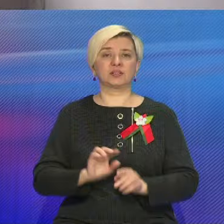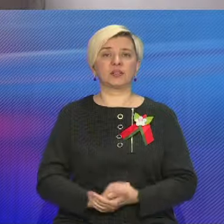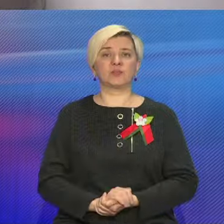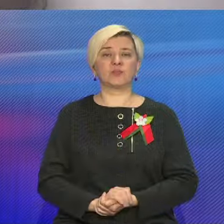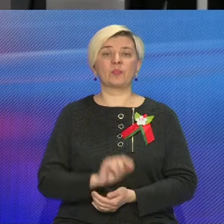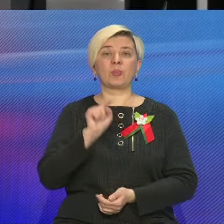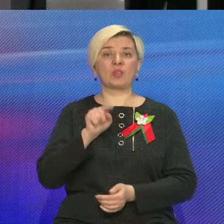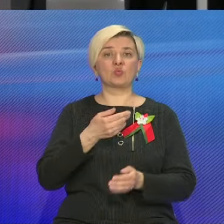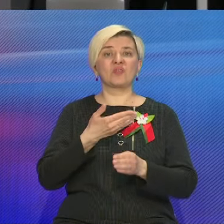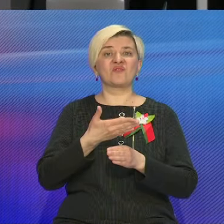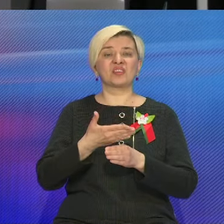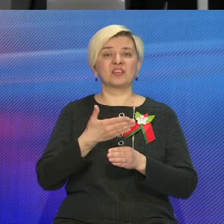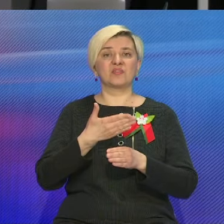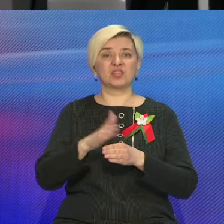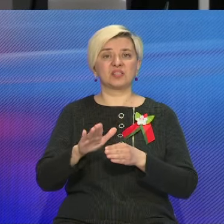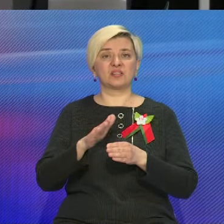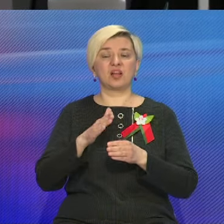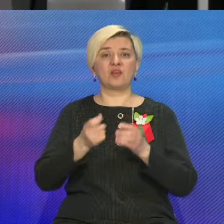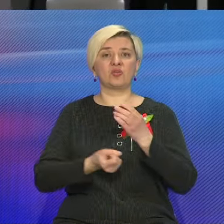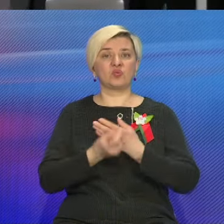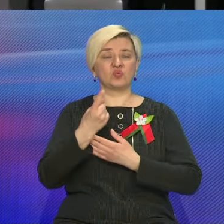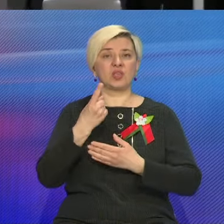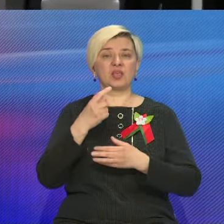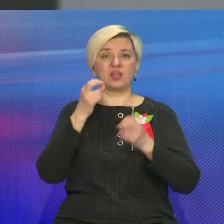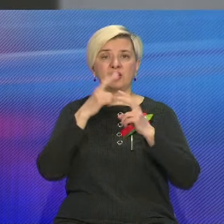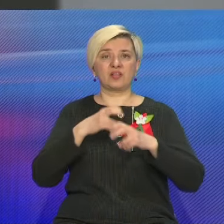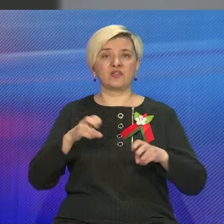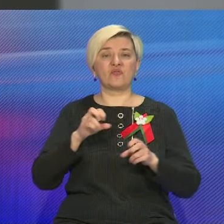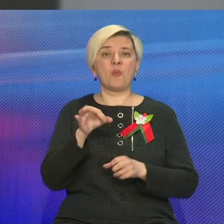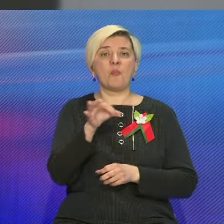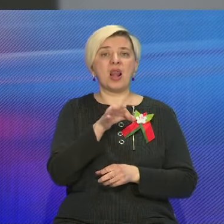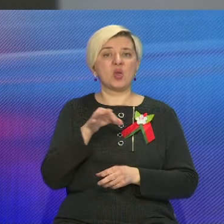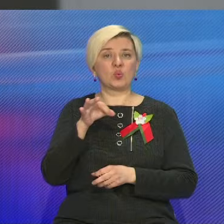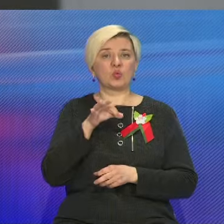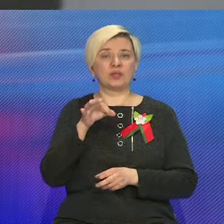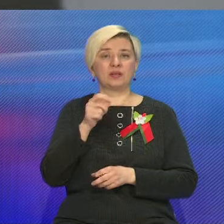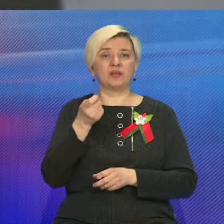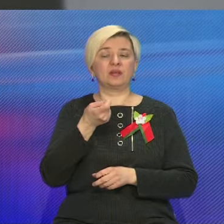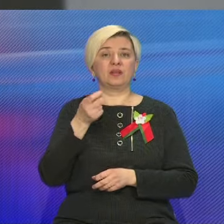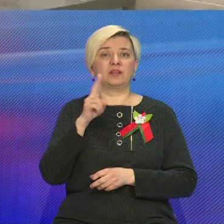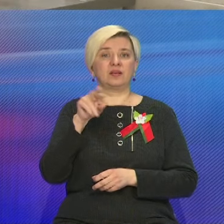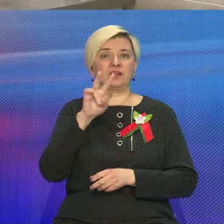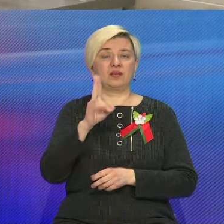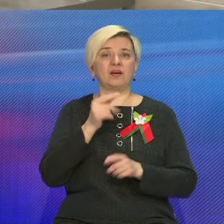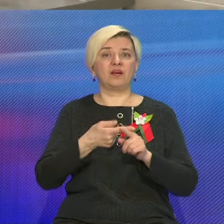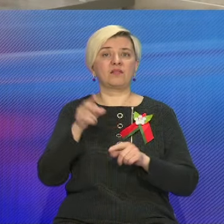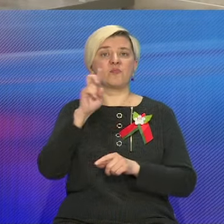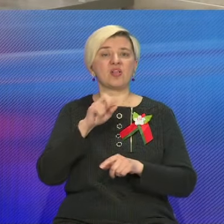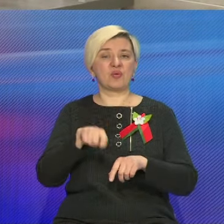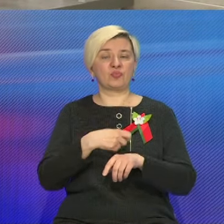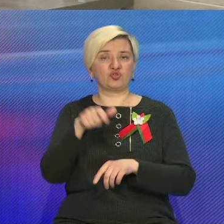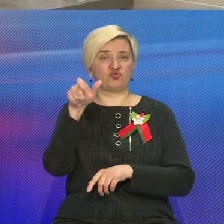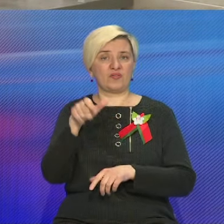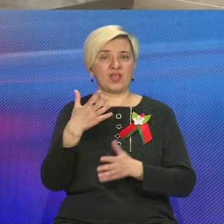Менавіта тут выдзяляюць і даследуюць малекулы ДНК. Гэта той біялагічны матэрыял, які робіць чалавека індывідуальным. І менавіта